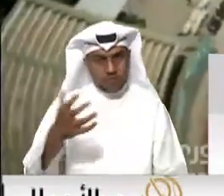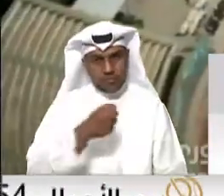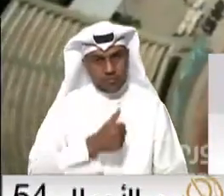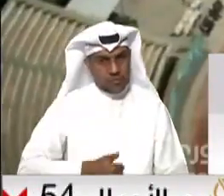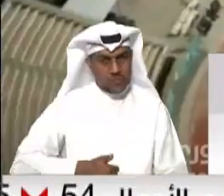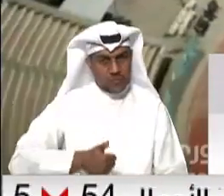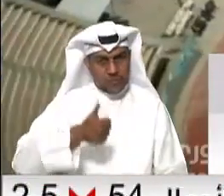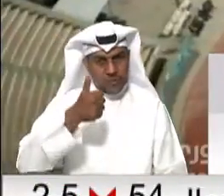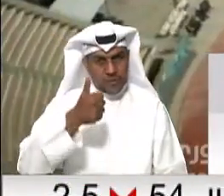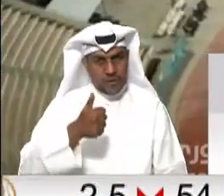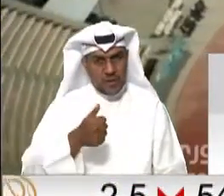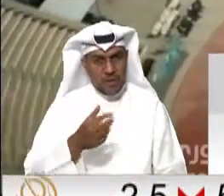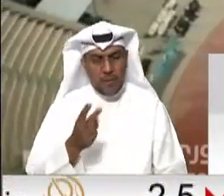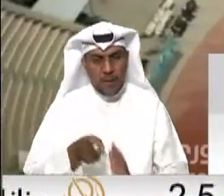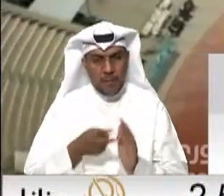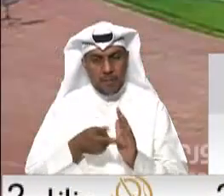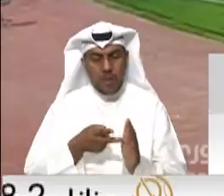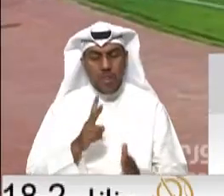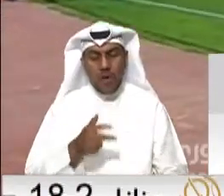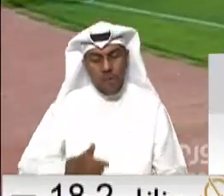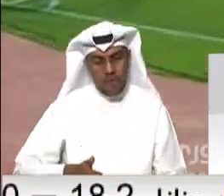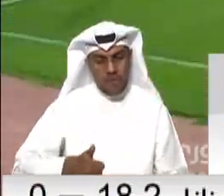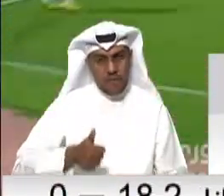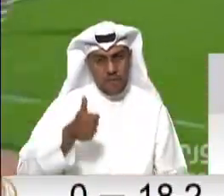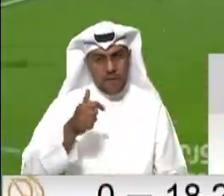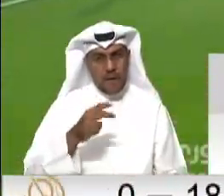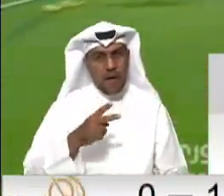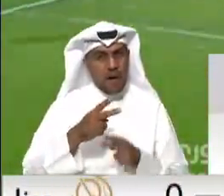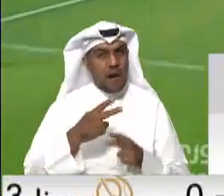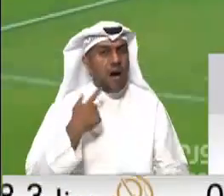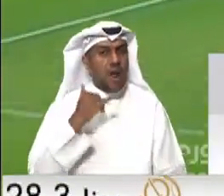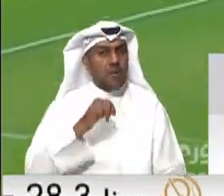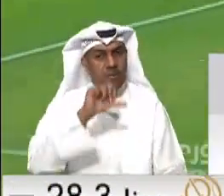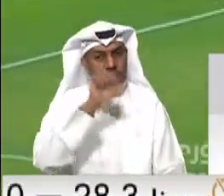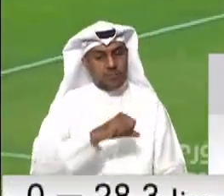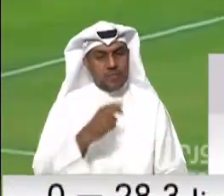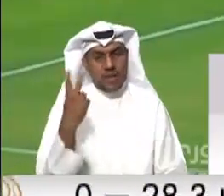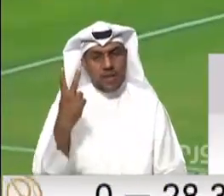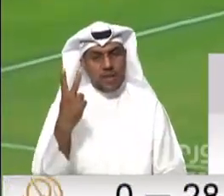للمره الثامنه عشره في تاريخه في الفوز على العربي بهدفين